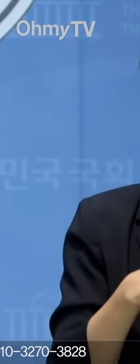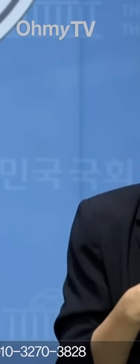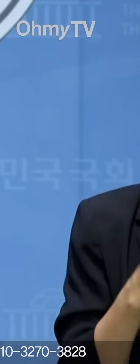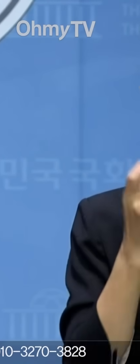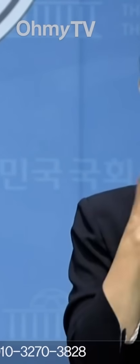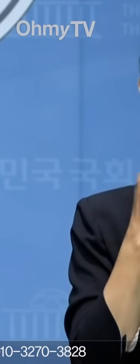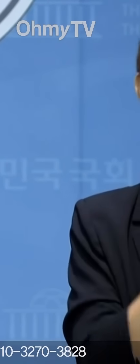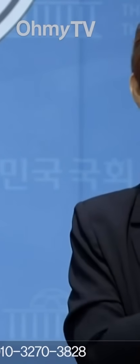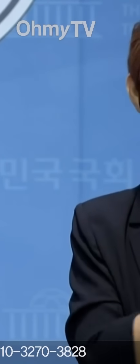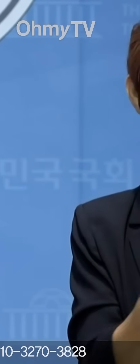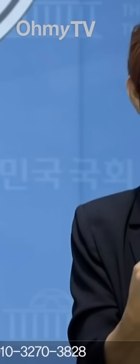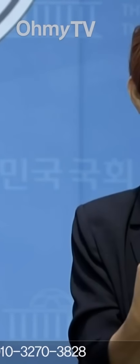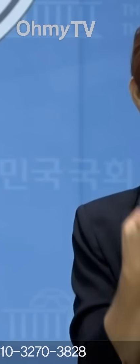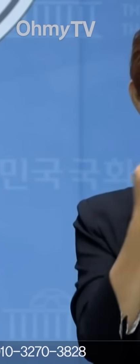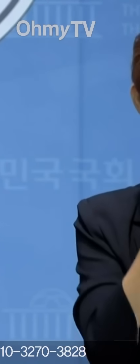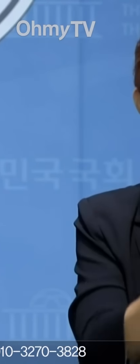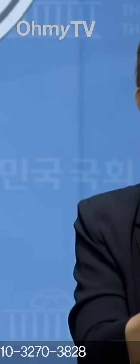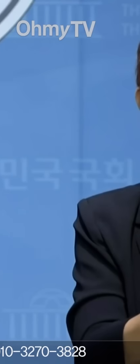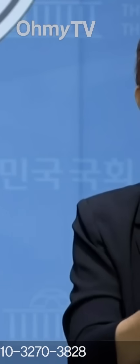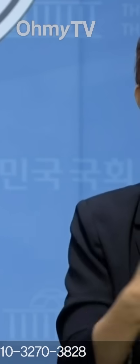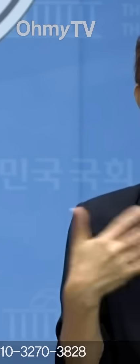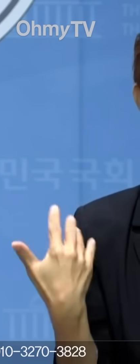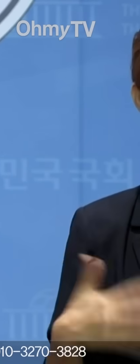신분 추적까지 했나 봅니다.